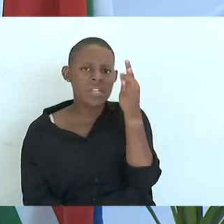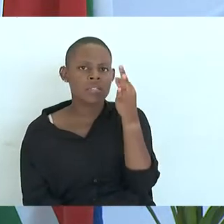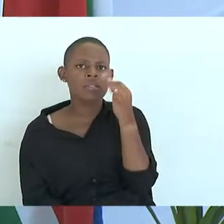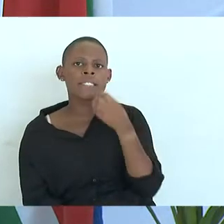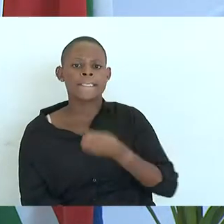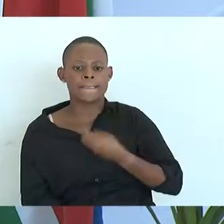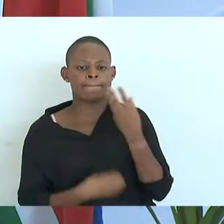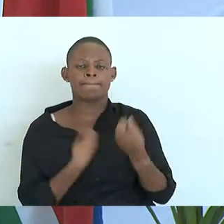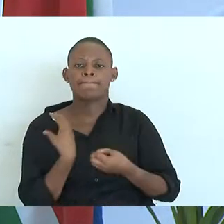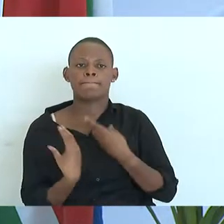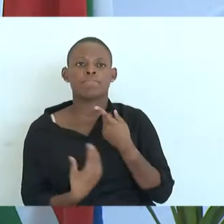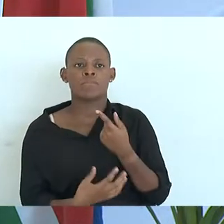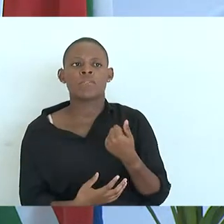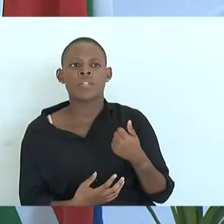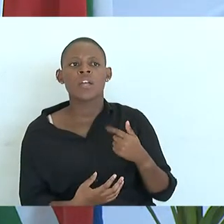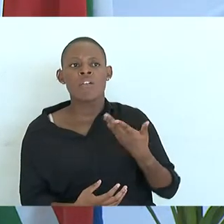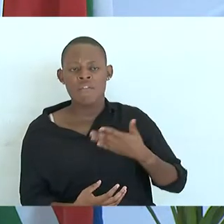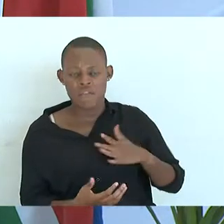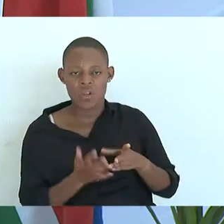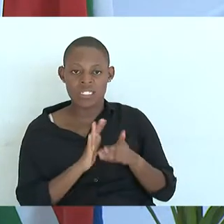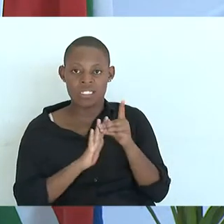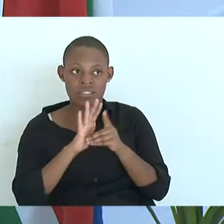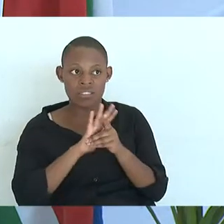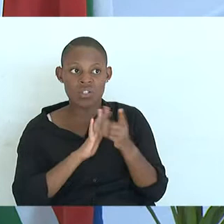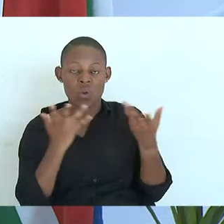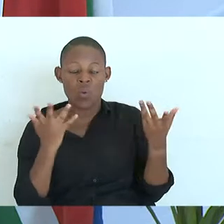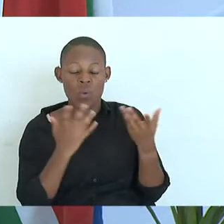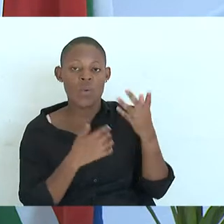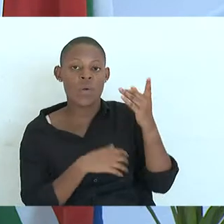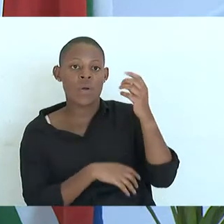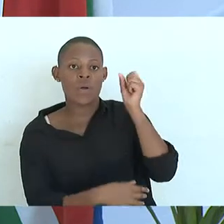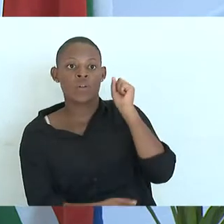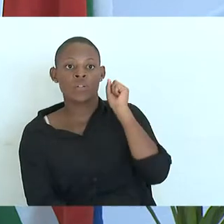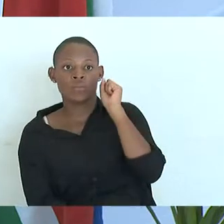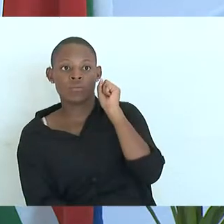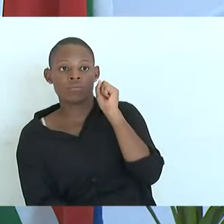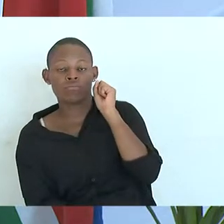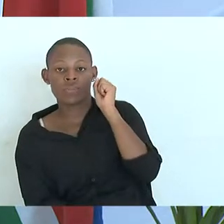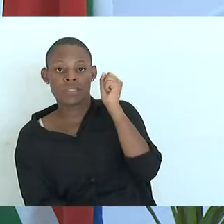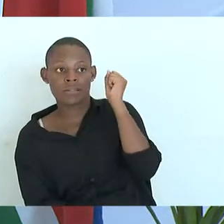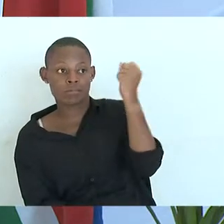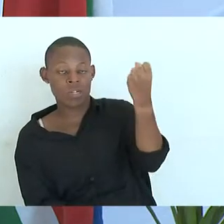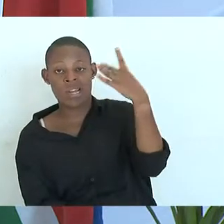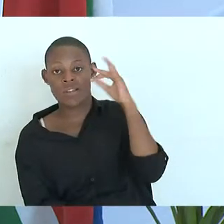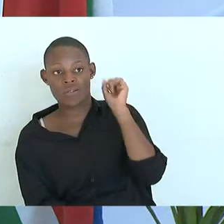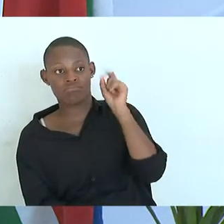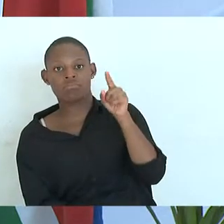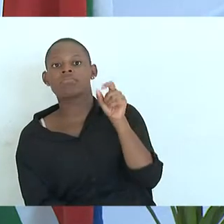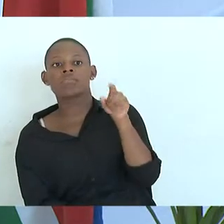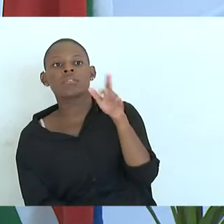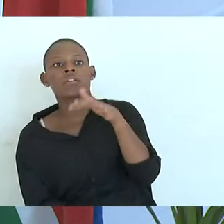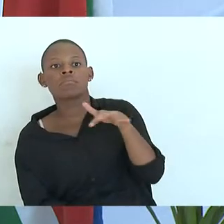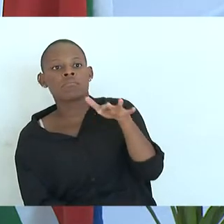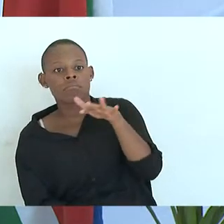ngiyafuna ukuyibophezela kwi district yasemkhanyakude njengo champion wakhona.